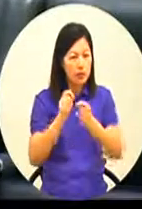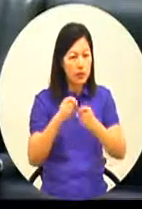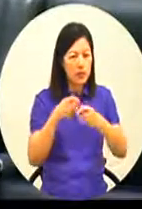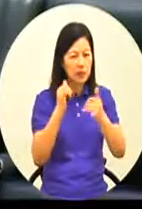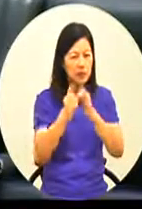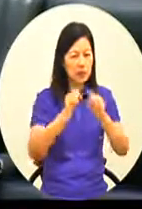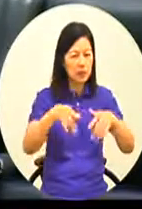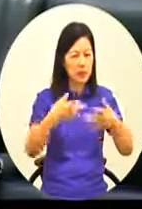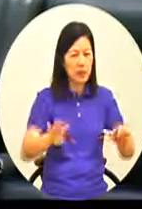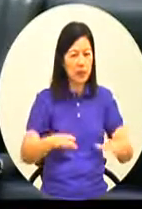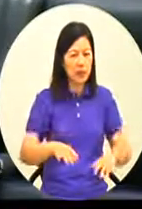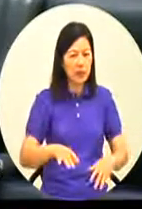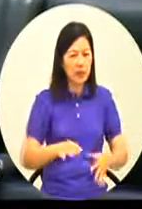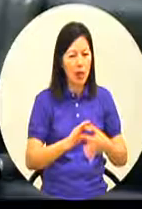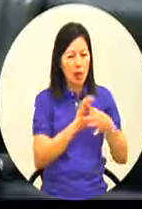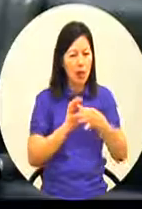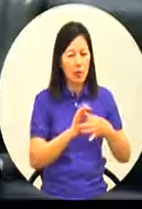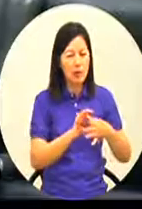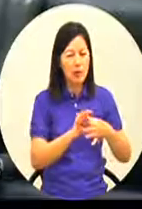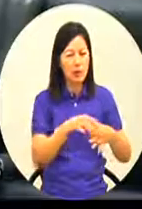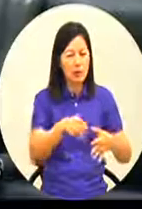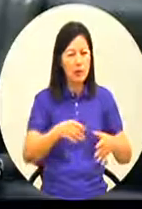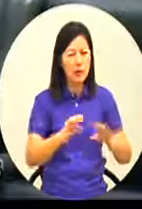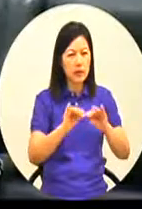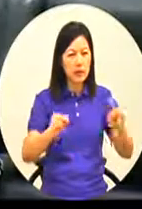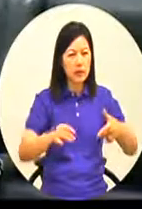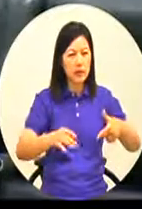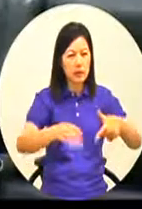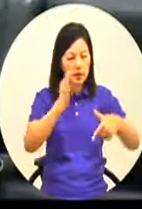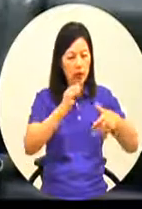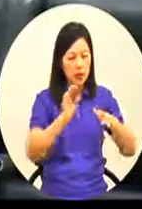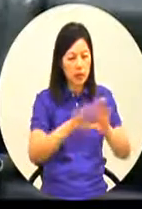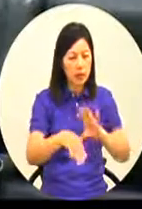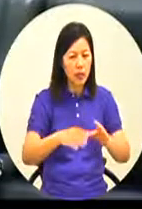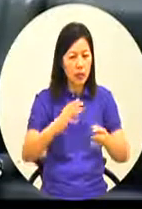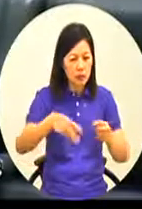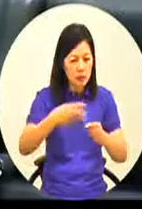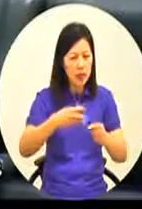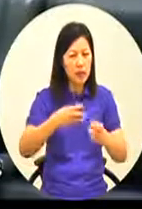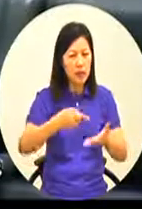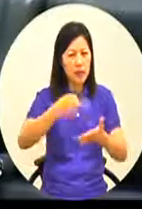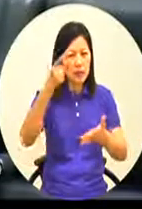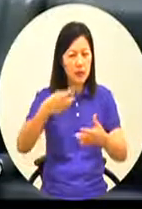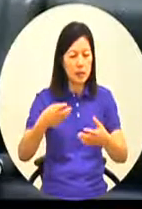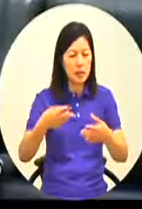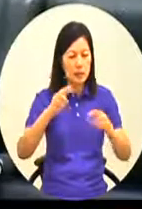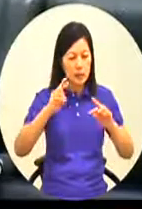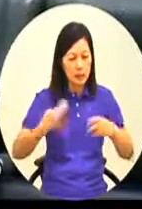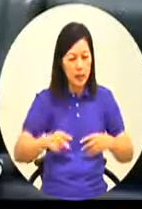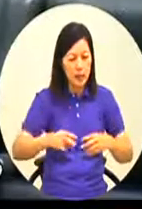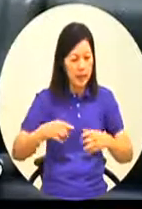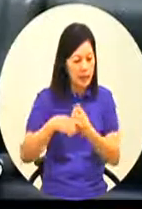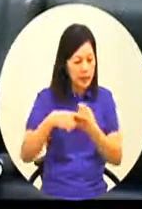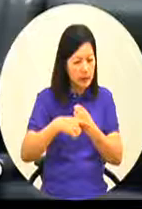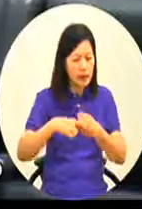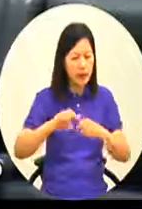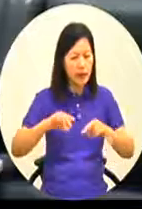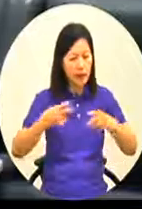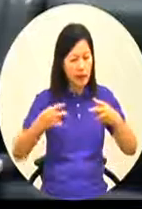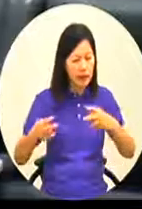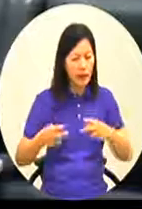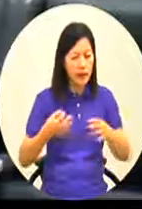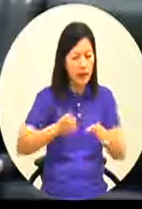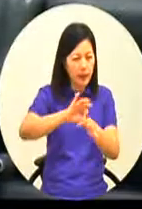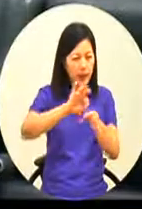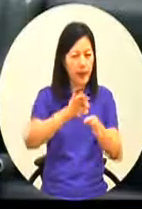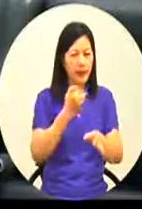关心地价税的部分。那我当然知道地价税就每三年就会重新和延议甚至调涨的